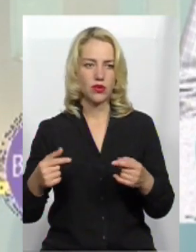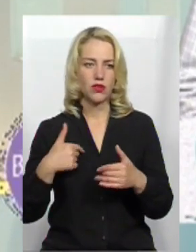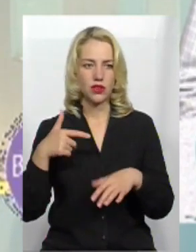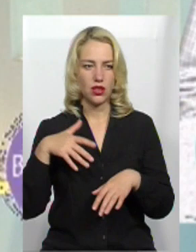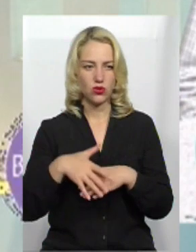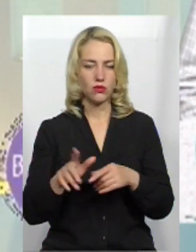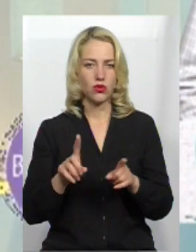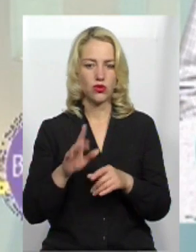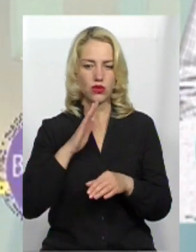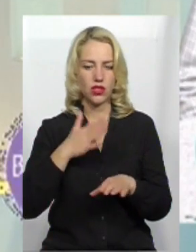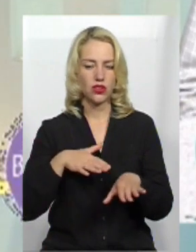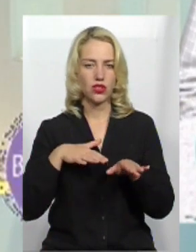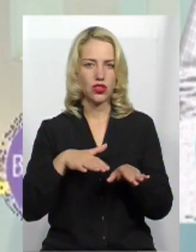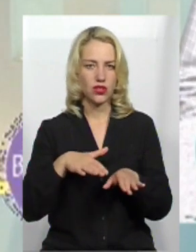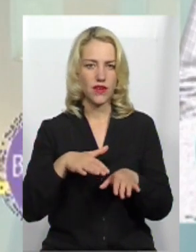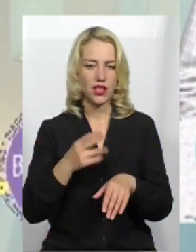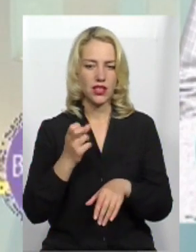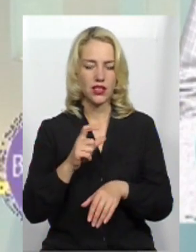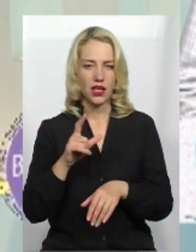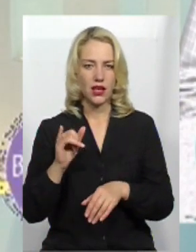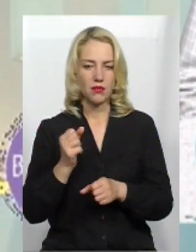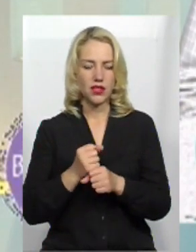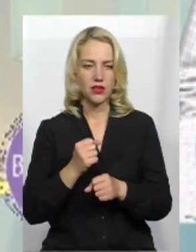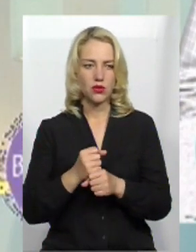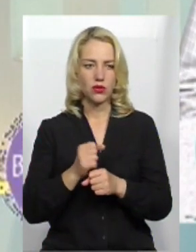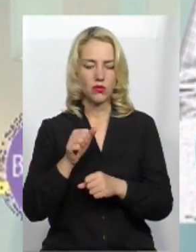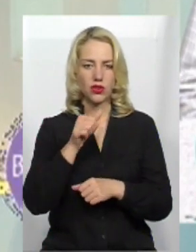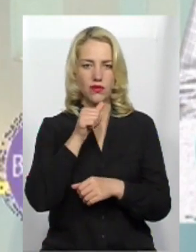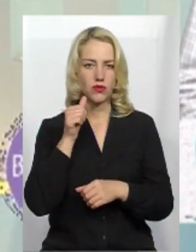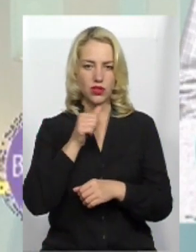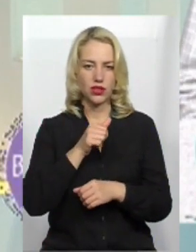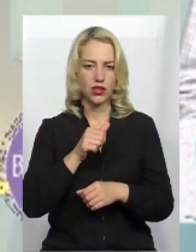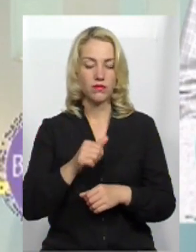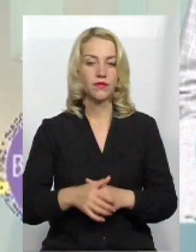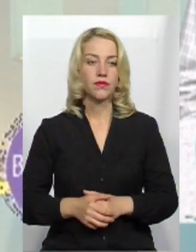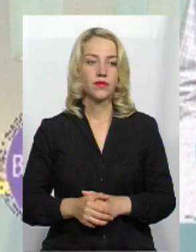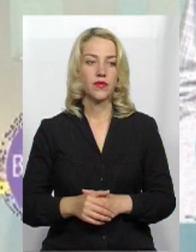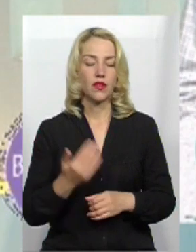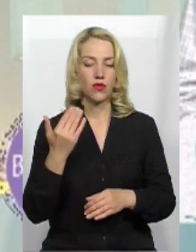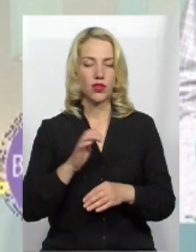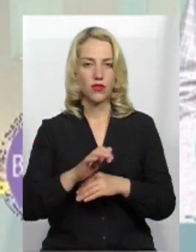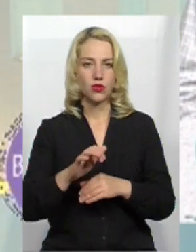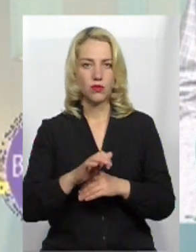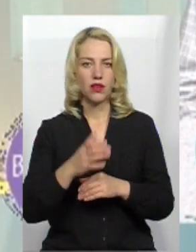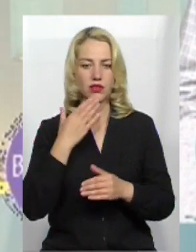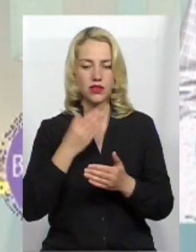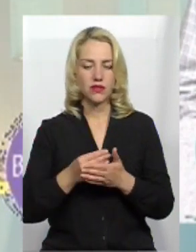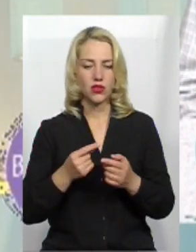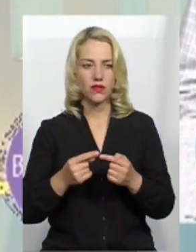що наші швеї, наші цехи сьогодні працюють, можливо, і в тіні. От, вони виробляють свої